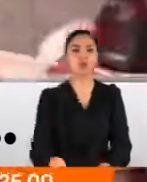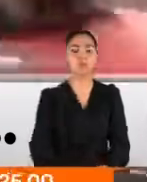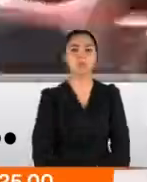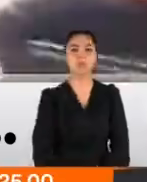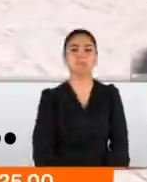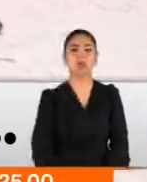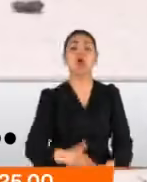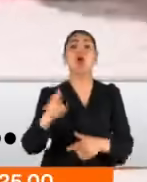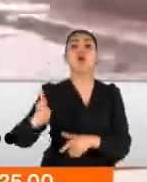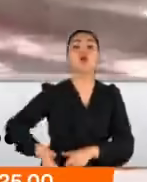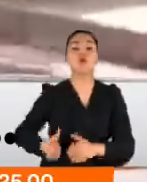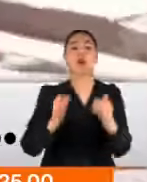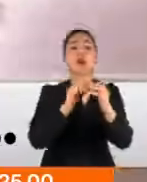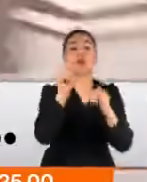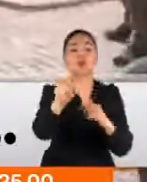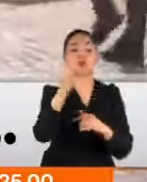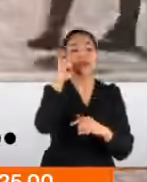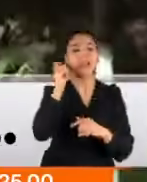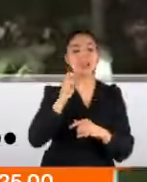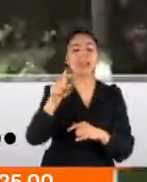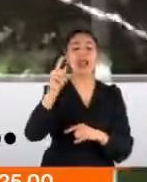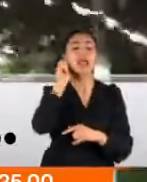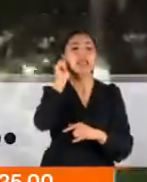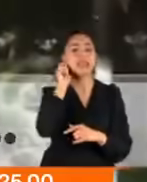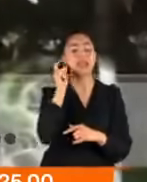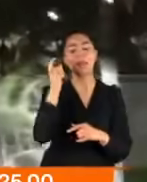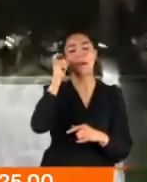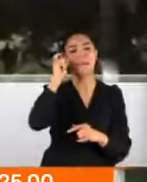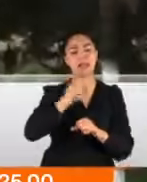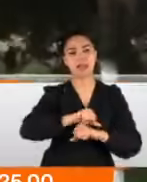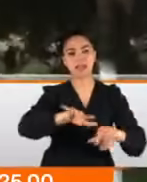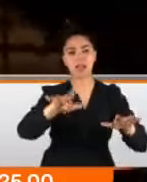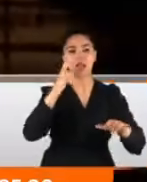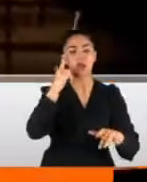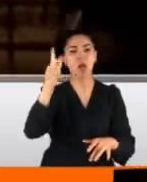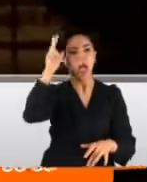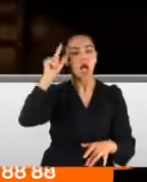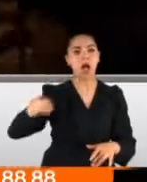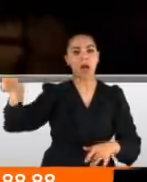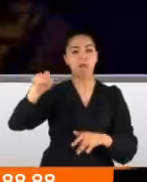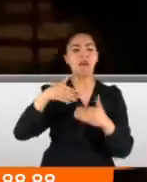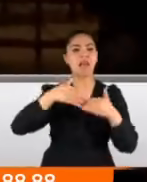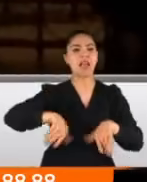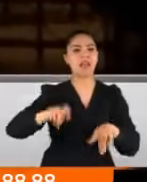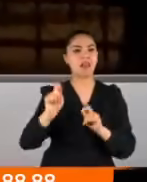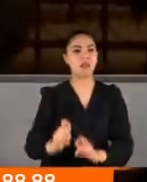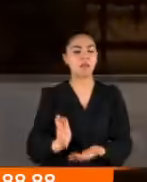Güvenlik Konseyi'nin İsrail'e kınama Bildirisi yayınlaması ise Amerikan Heyeti tarafından engellendi